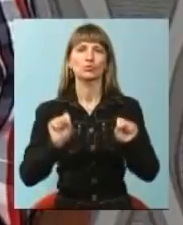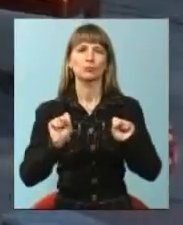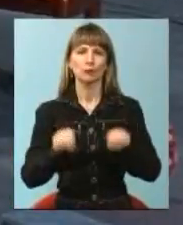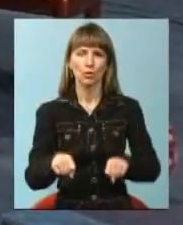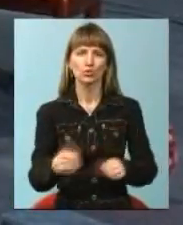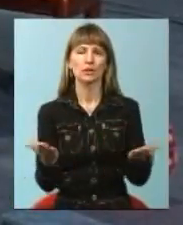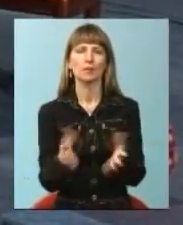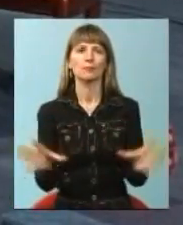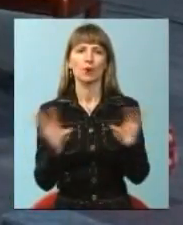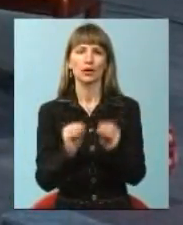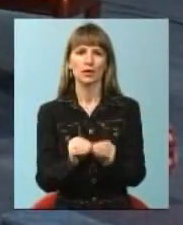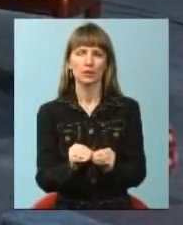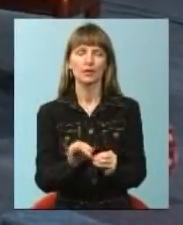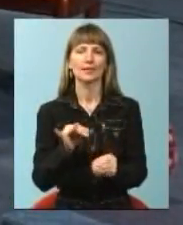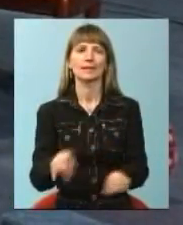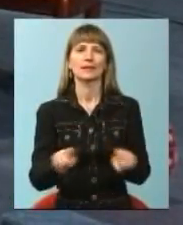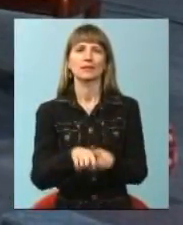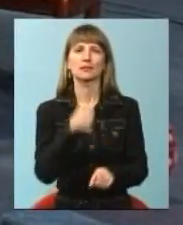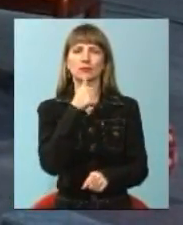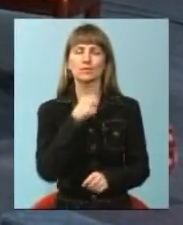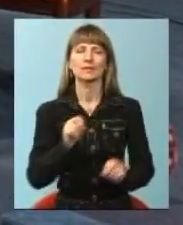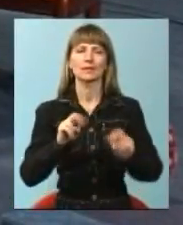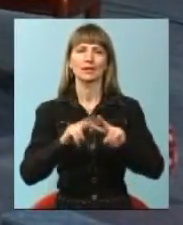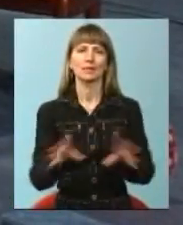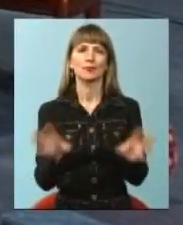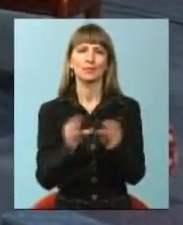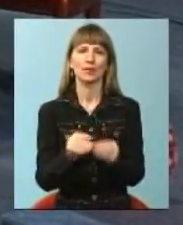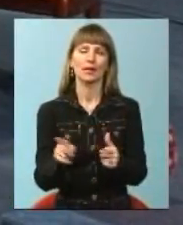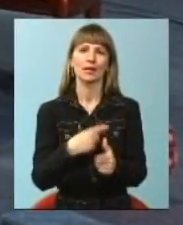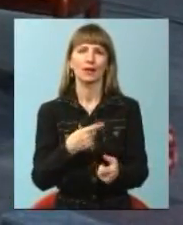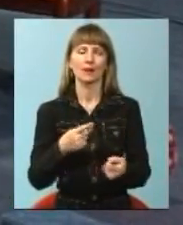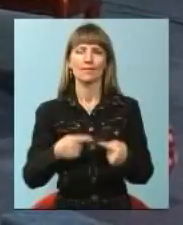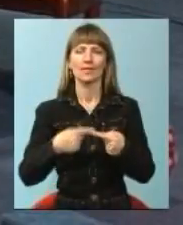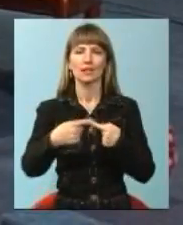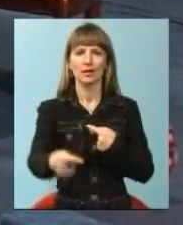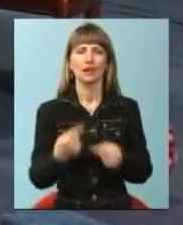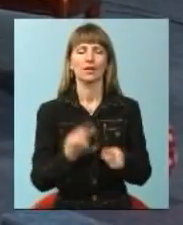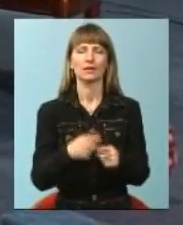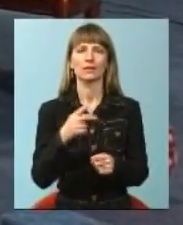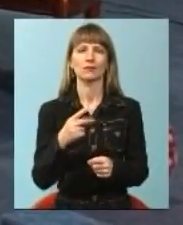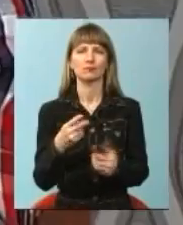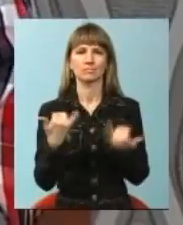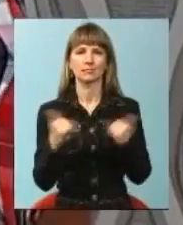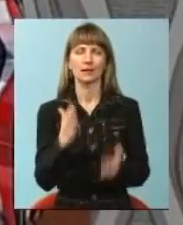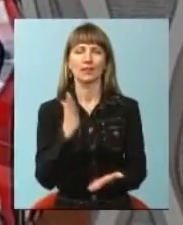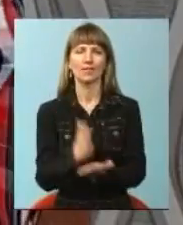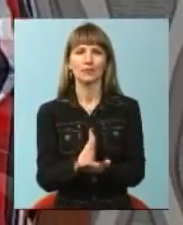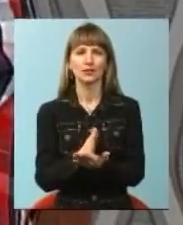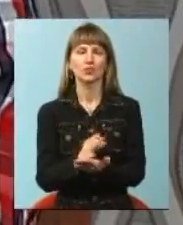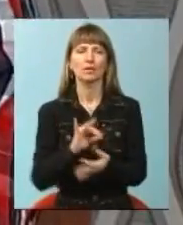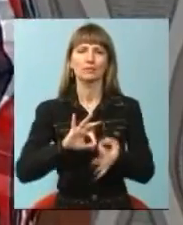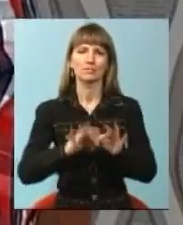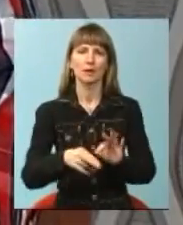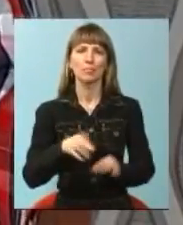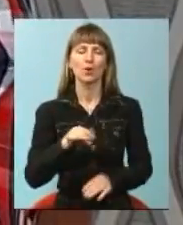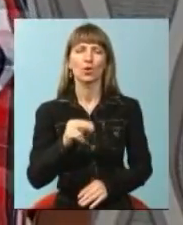можуть якось поєднуватись, і таким чином зірки приєднуються або навпаки віддаляються. Тож це дуже таке видовищне явище. Ну, а докладніше